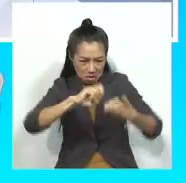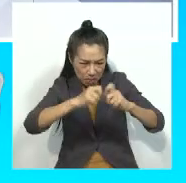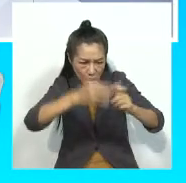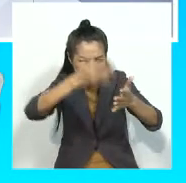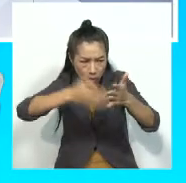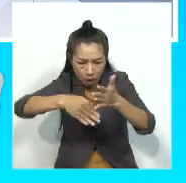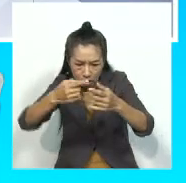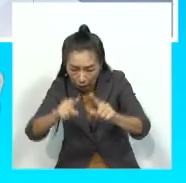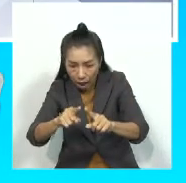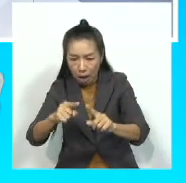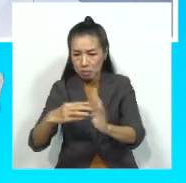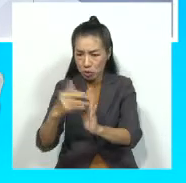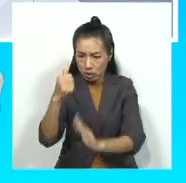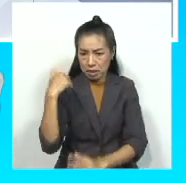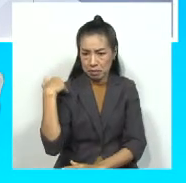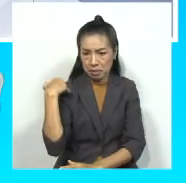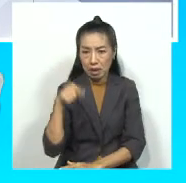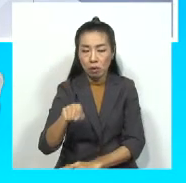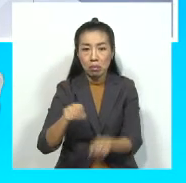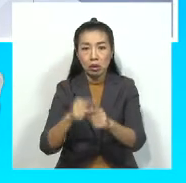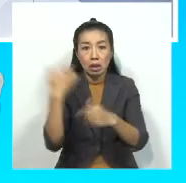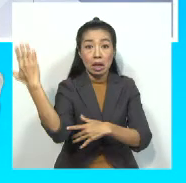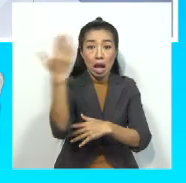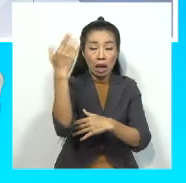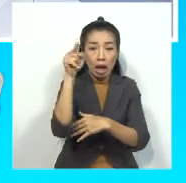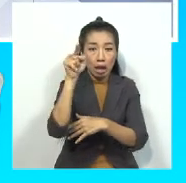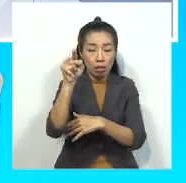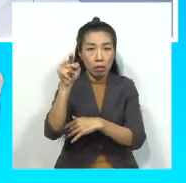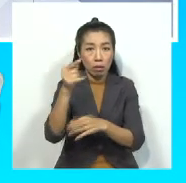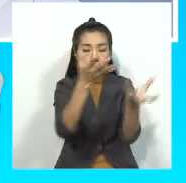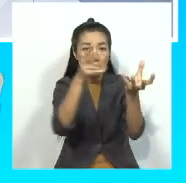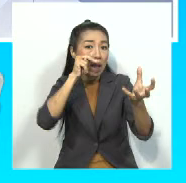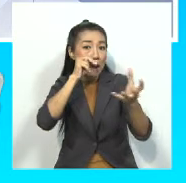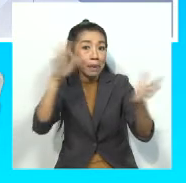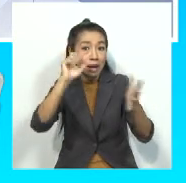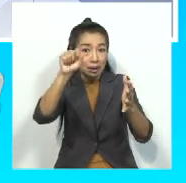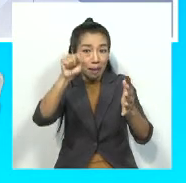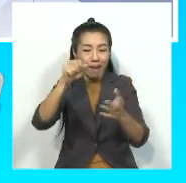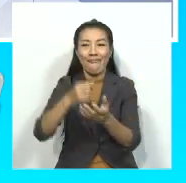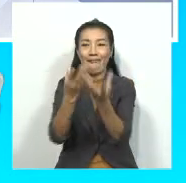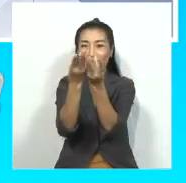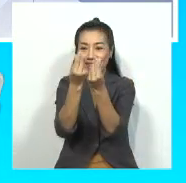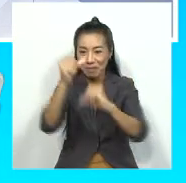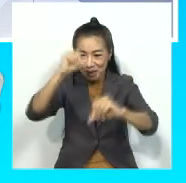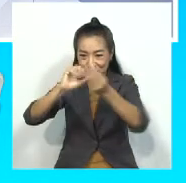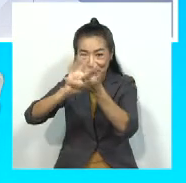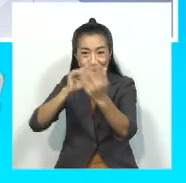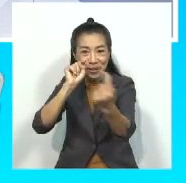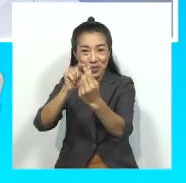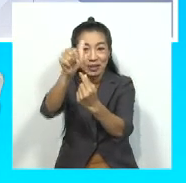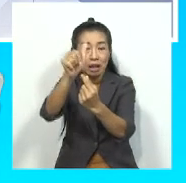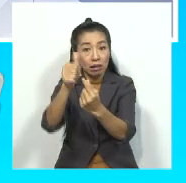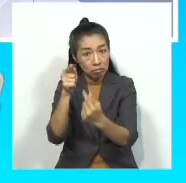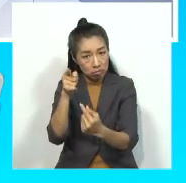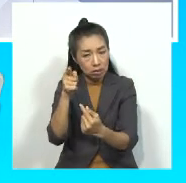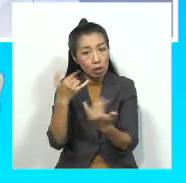ว่ายังมีข้อดีอยู่อันนี้เนี่ยโชคดีหน่อยที่ว่าค่าความชื้นสัมพัทธ์มันเกิน 60% ใช่ไหมฮะคือเงื่อนไขสภาพอากาศตร